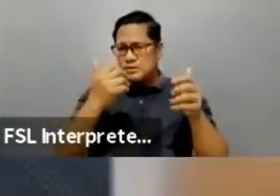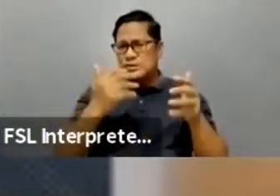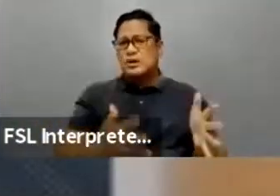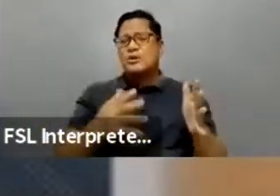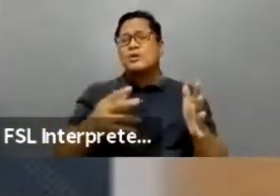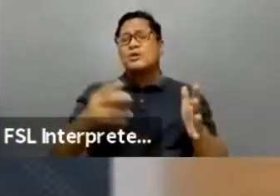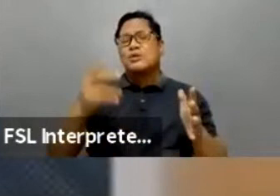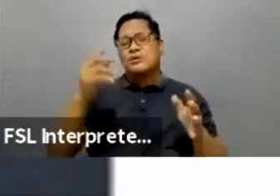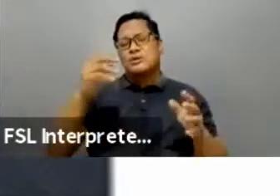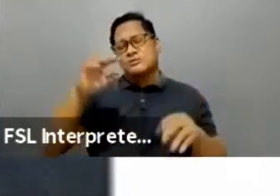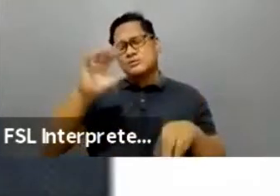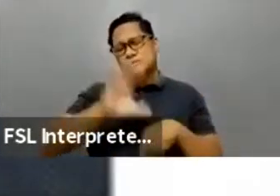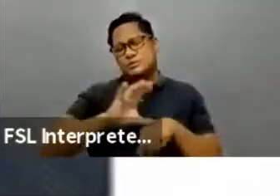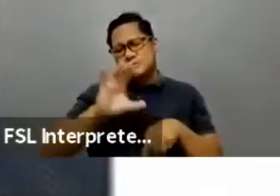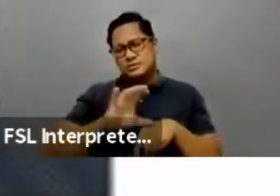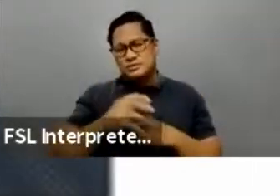simbahan.